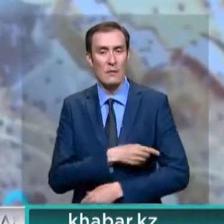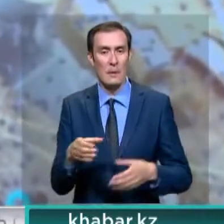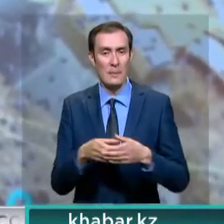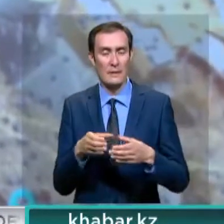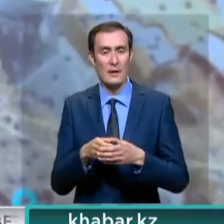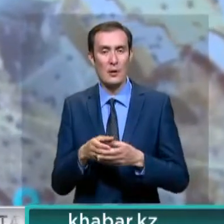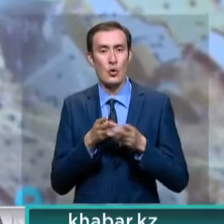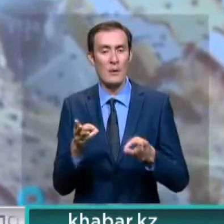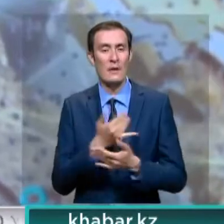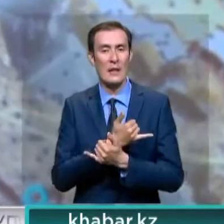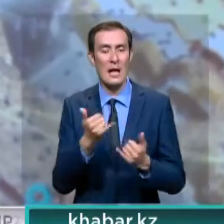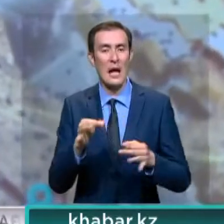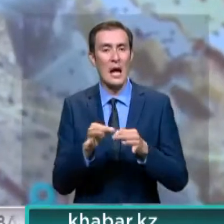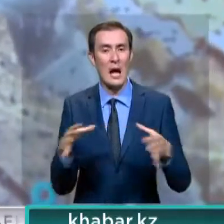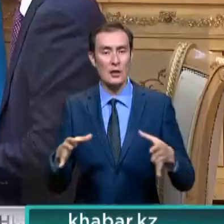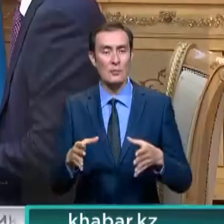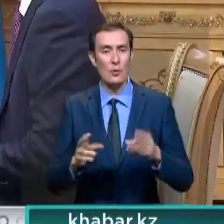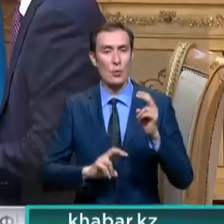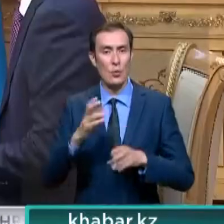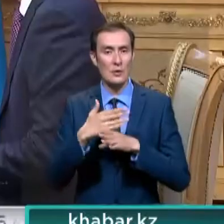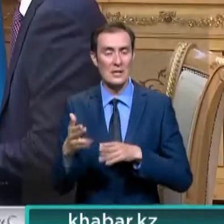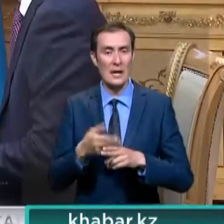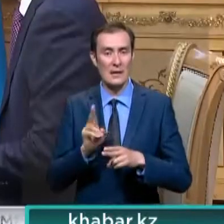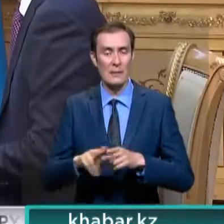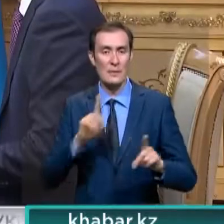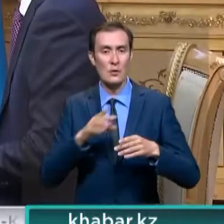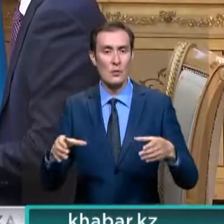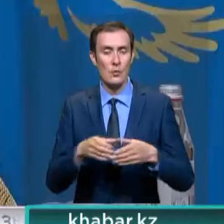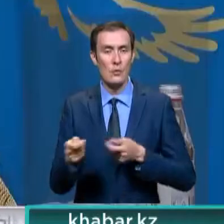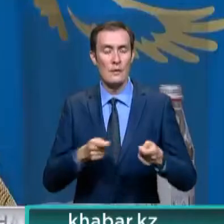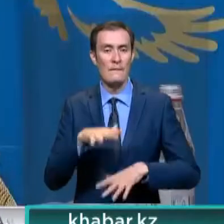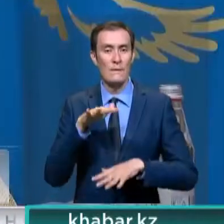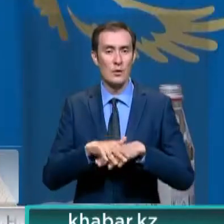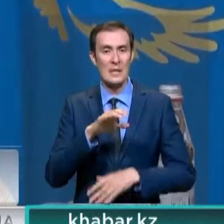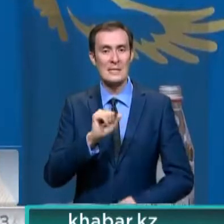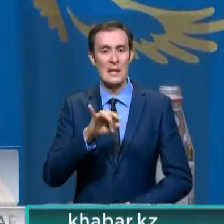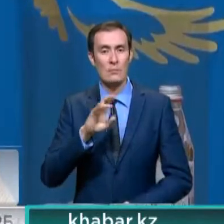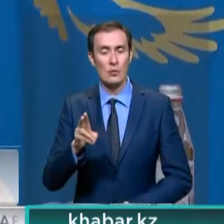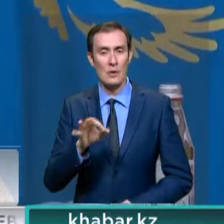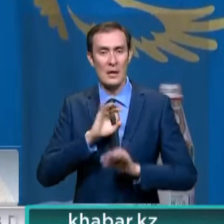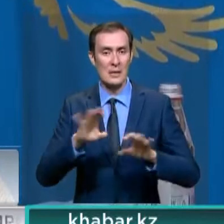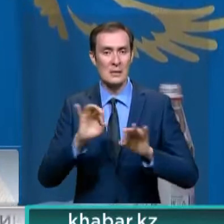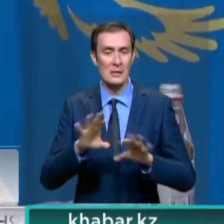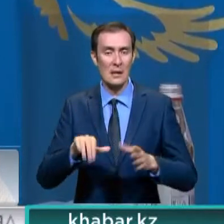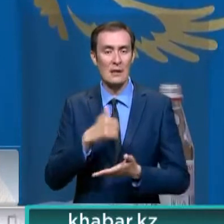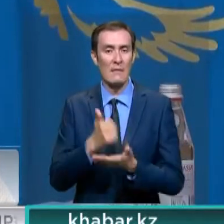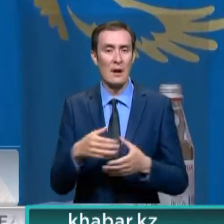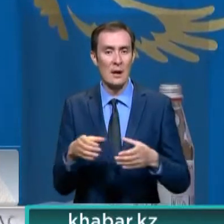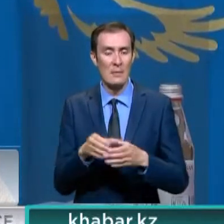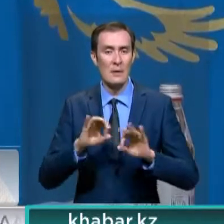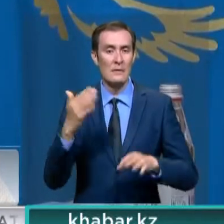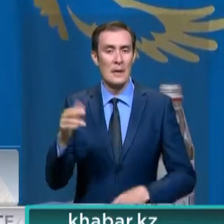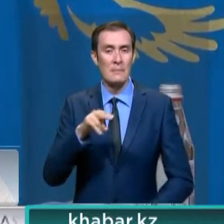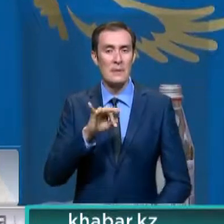поставщика топлива для атомной отрасли. Об этом председателю Совета по управлению фонда «Самрук-Казына» рассказал глава «Казатомпрома». По словам